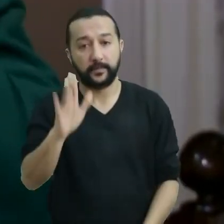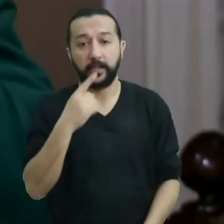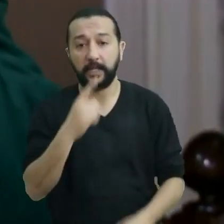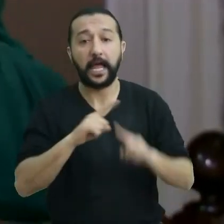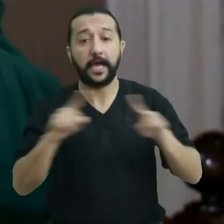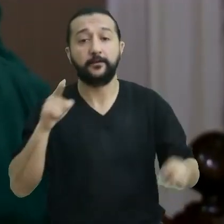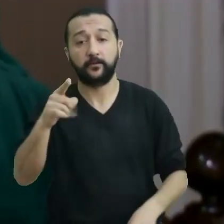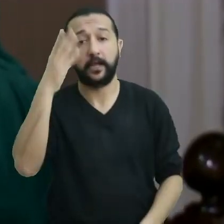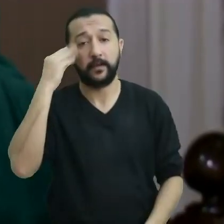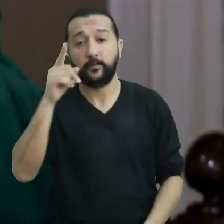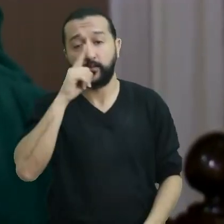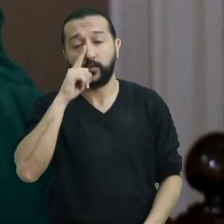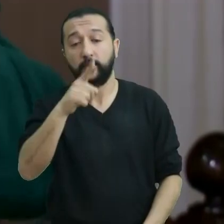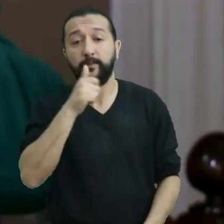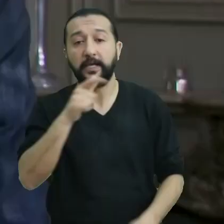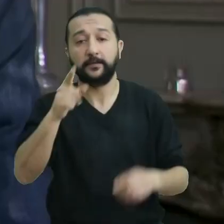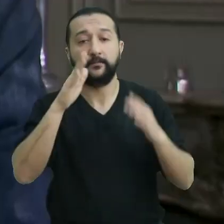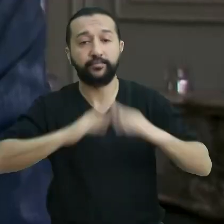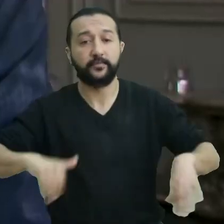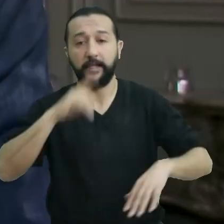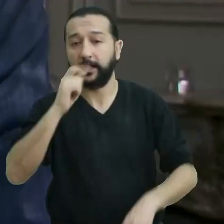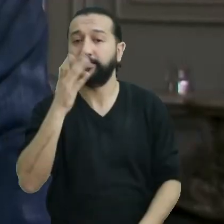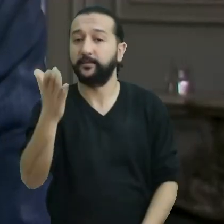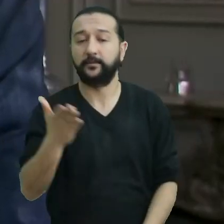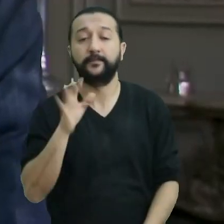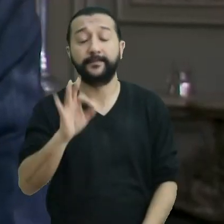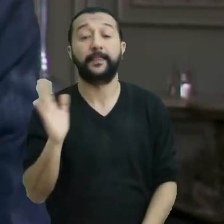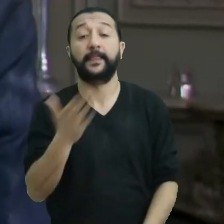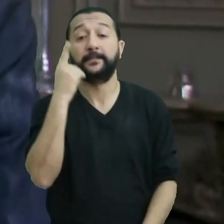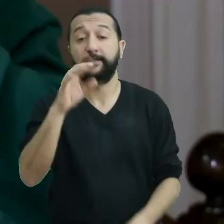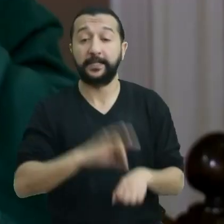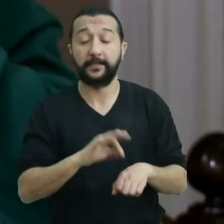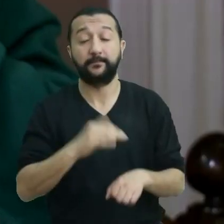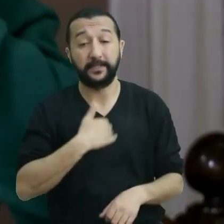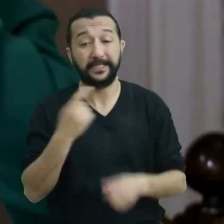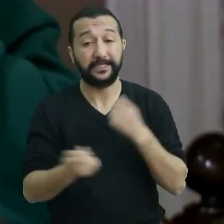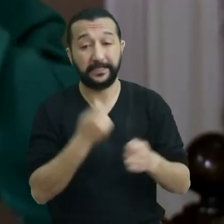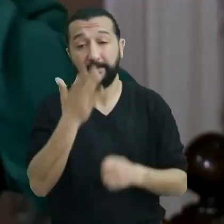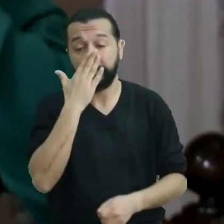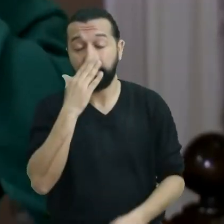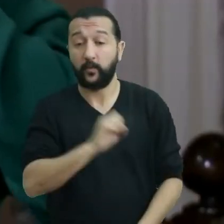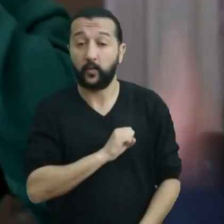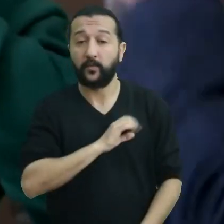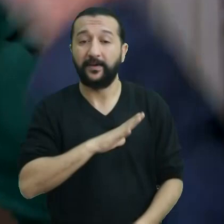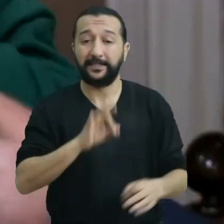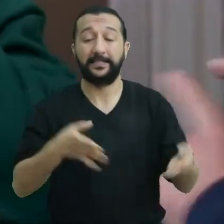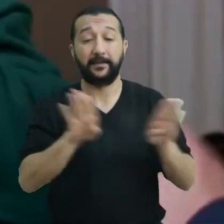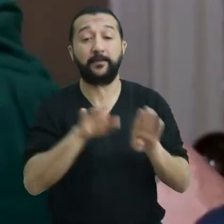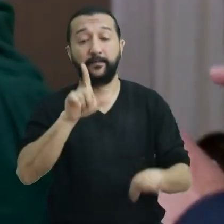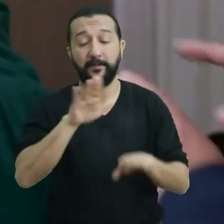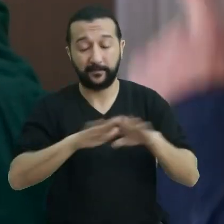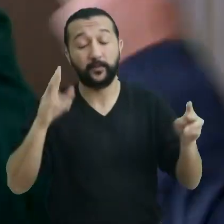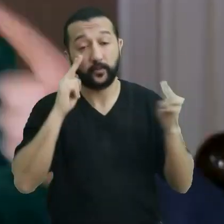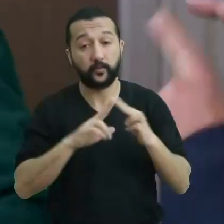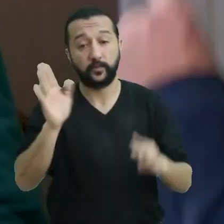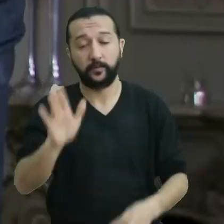Hay şunu anlamıyorum. Siz müdür beyin tuzağına nasıl düştünüz ki? Neyse bir tane bak benim telaşım var. Şimdi kapatmam lazım tamam mı?